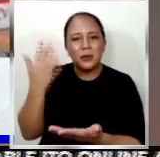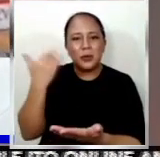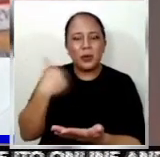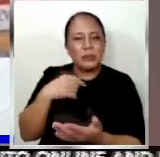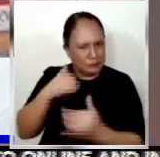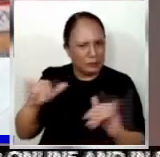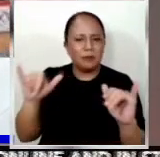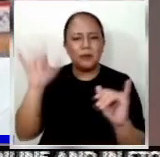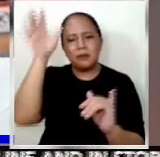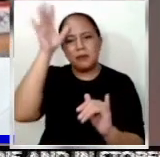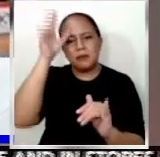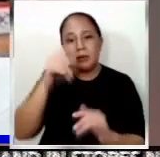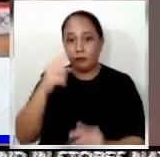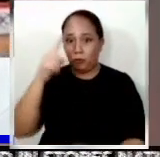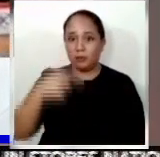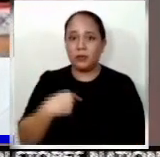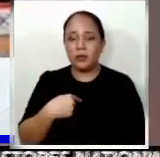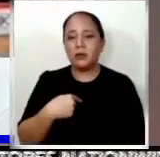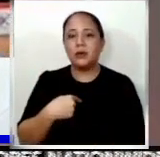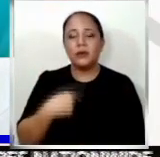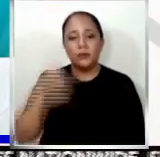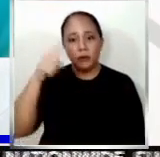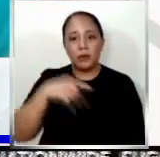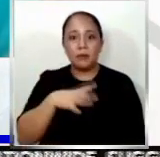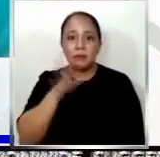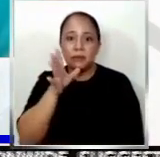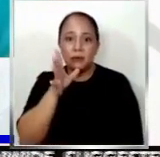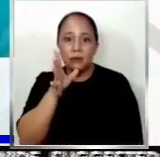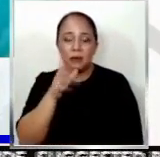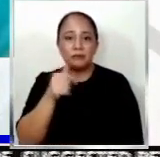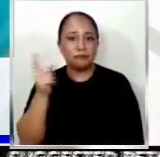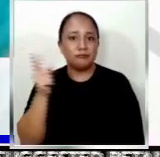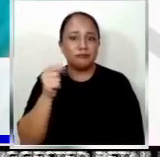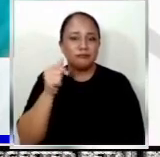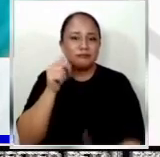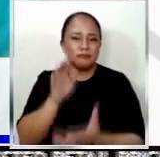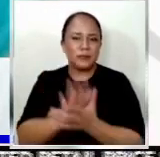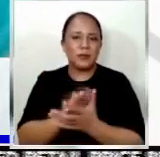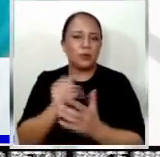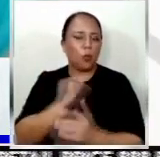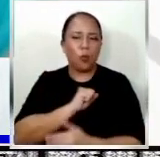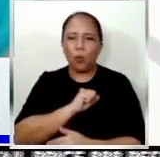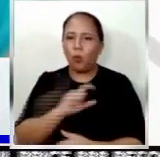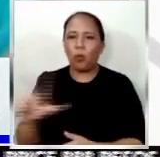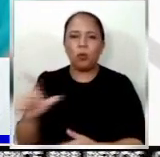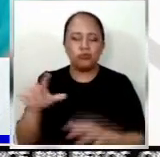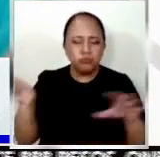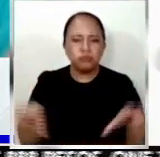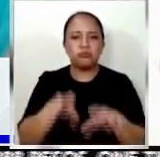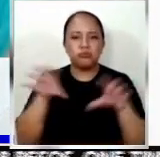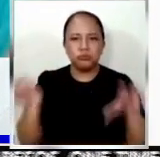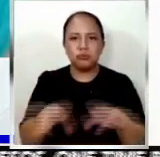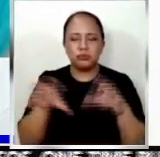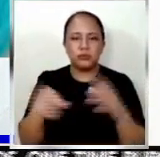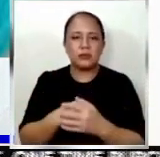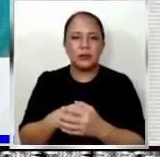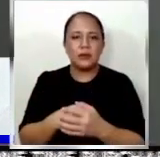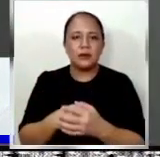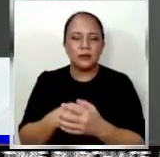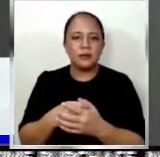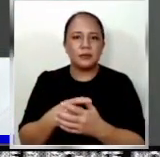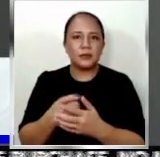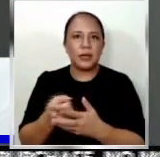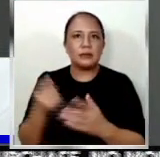sa akin and para sa mami ko, sa asawa niya, parang lahat talaga gagawin niya. Like, yun nga, parang hanggang sa